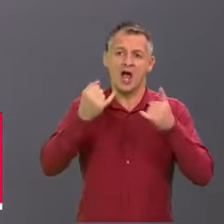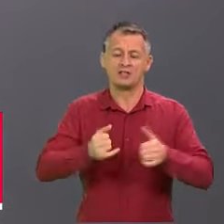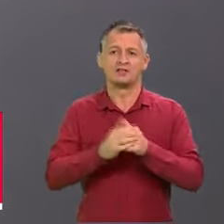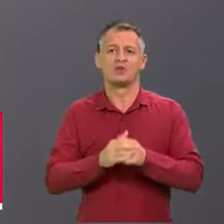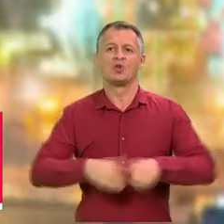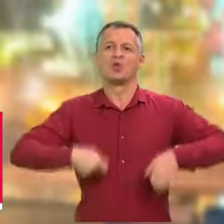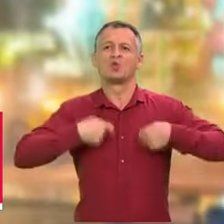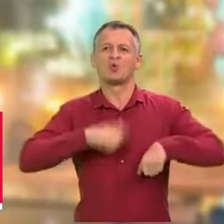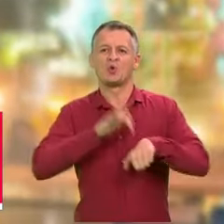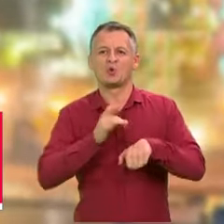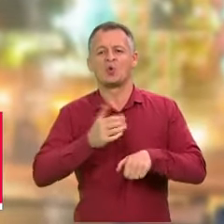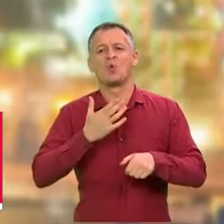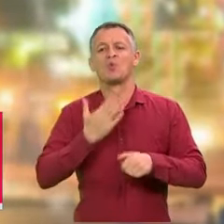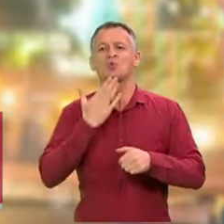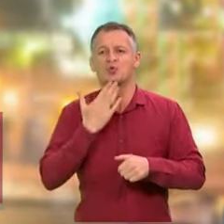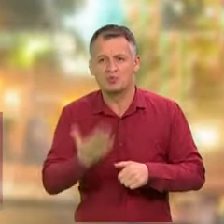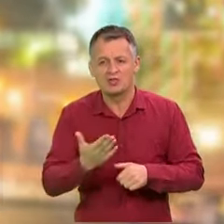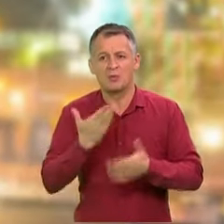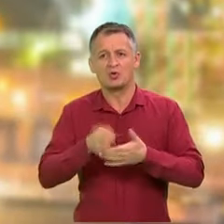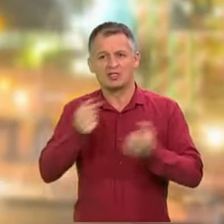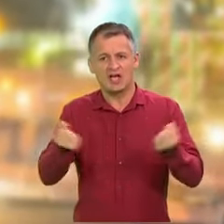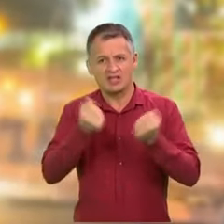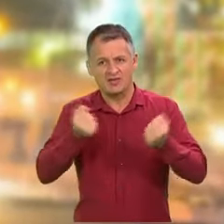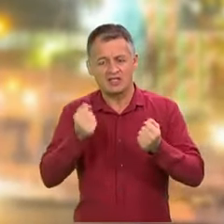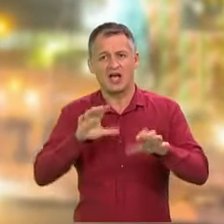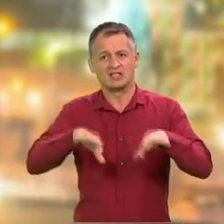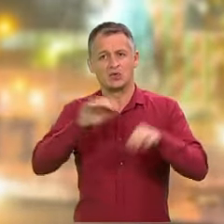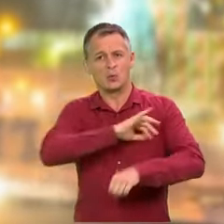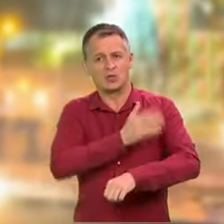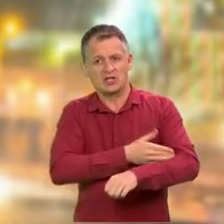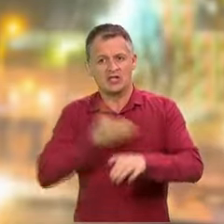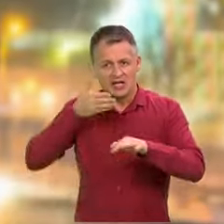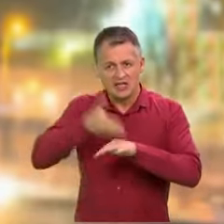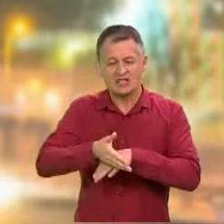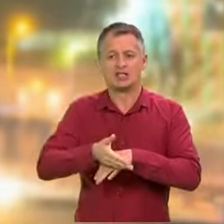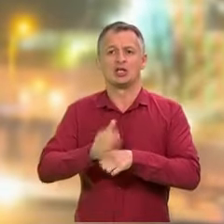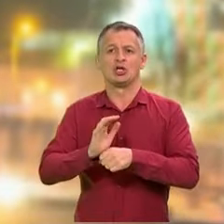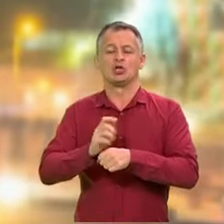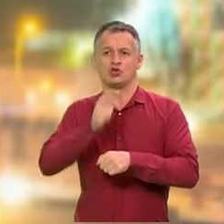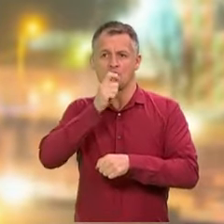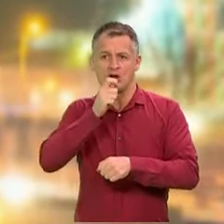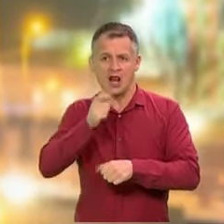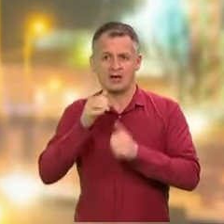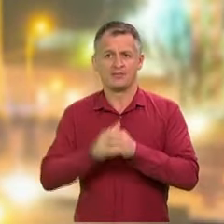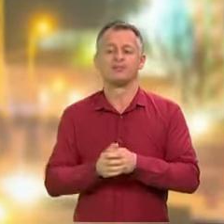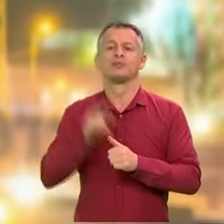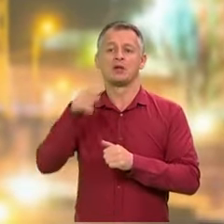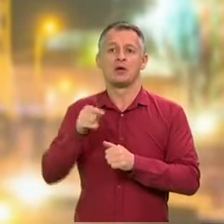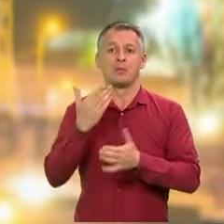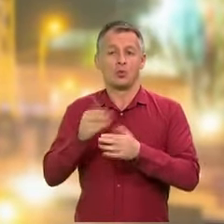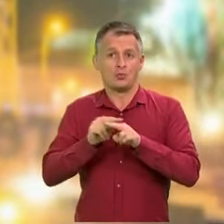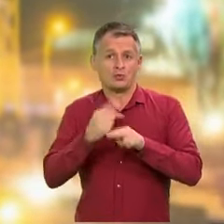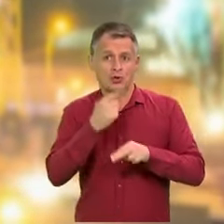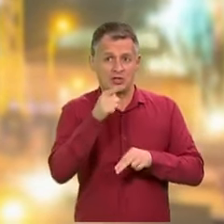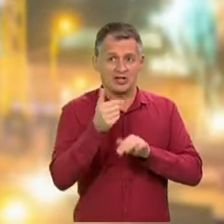mulțumesc frumos pentru această intervenție, că v-ați găsit puterea și ați intrat în direct la jurnalul Focus. Așa cum spunea și dumneavoastră, tot în această